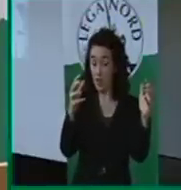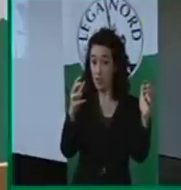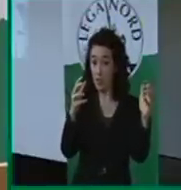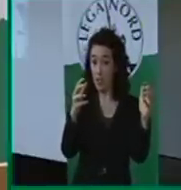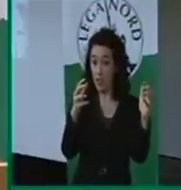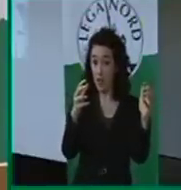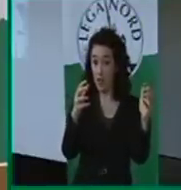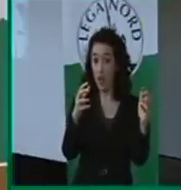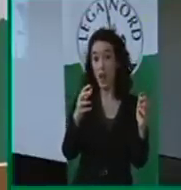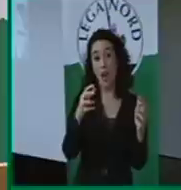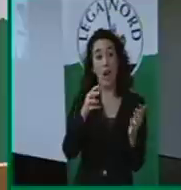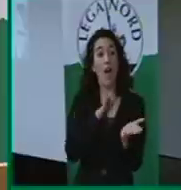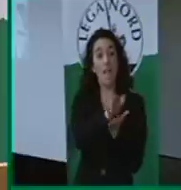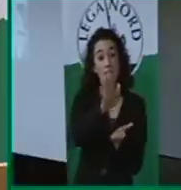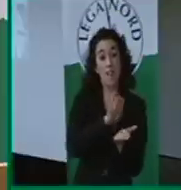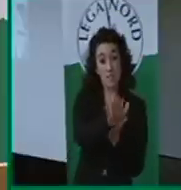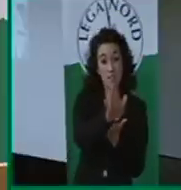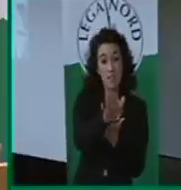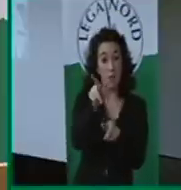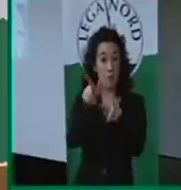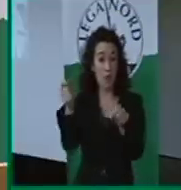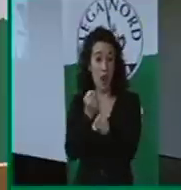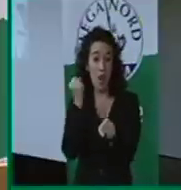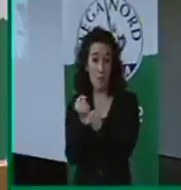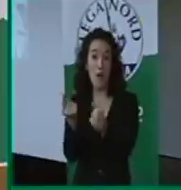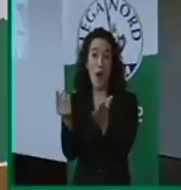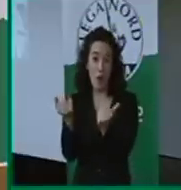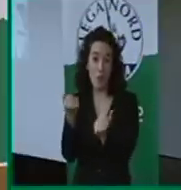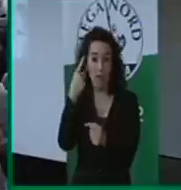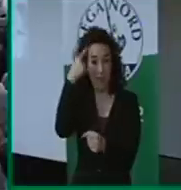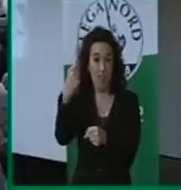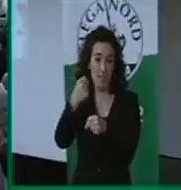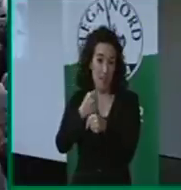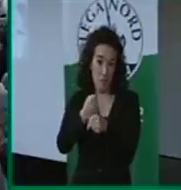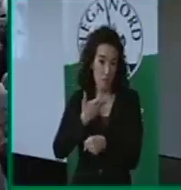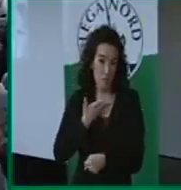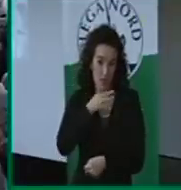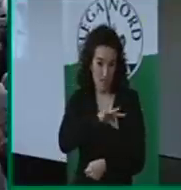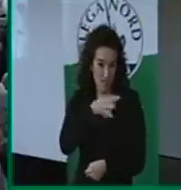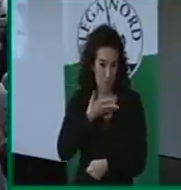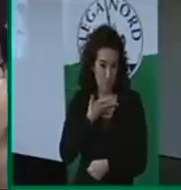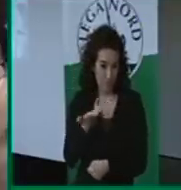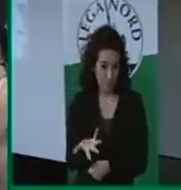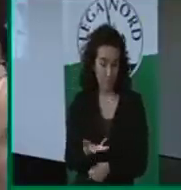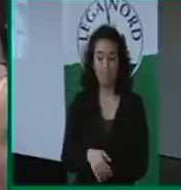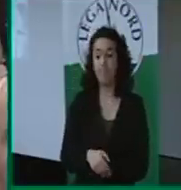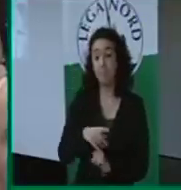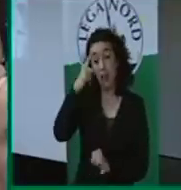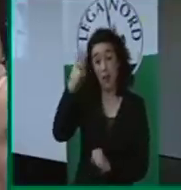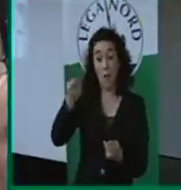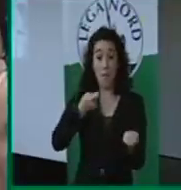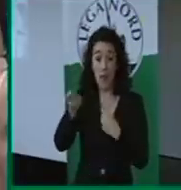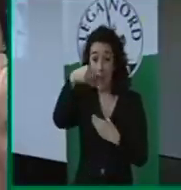aziende investire i lavoratori spendere perché questa è una legge molto chiara visto che il mercato